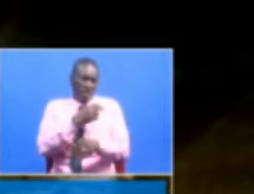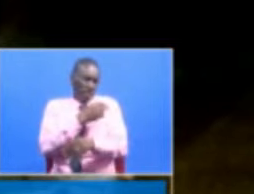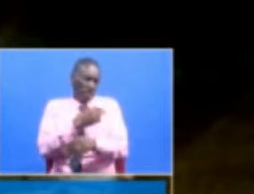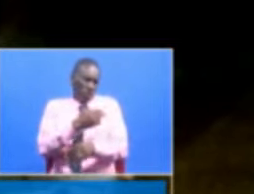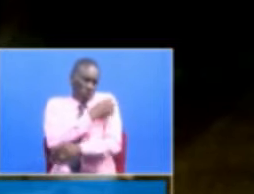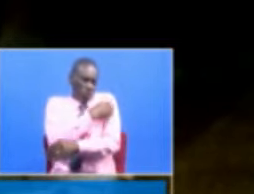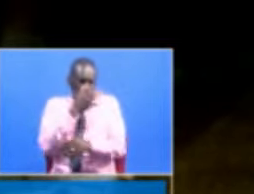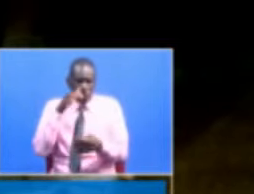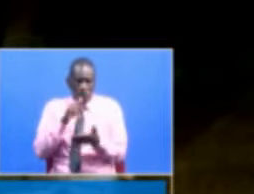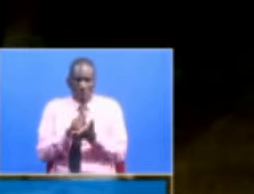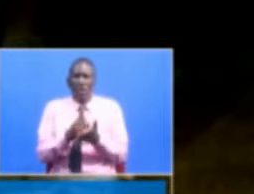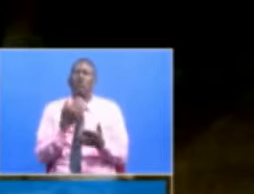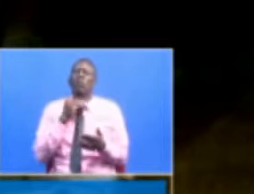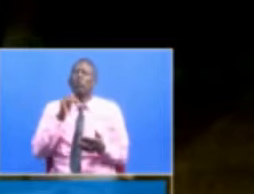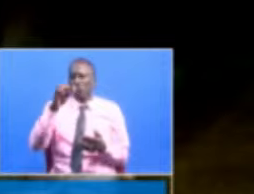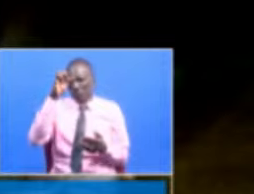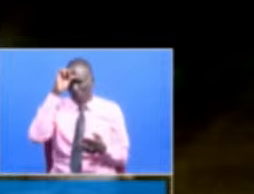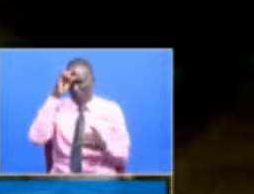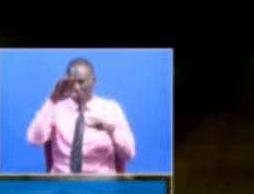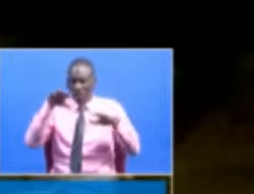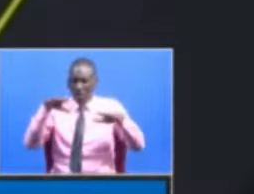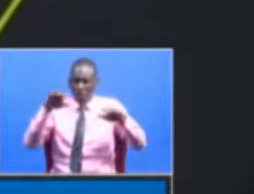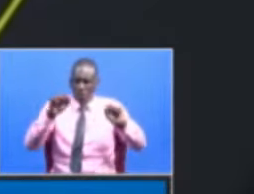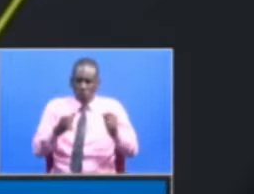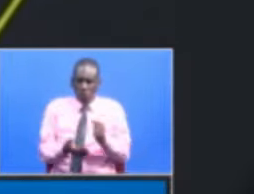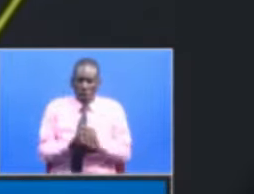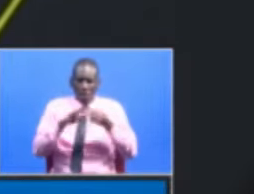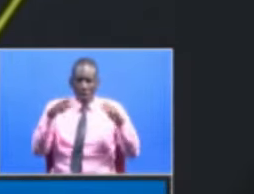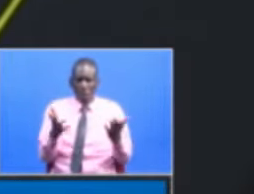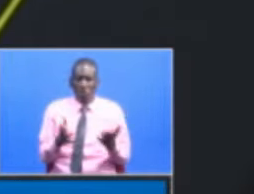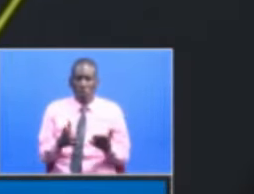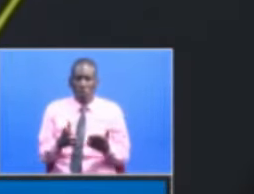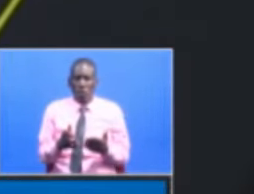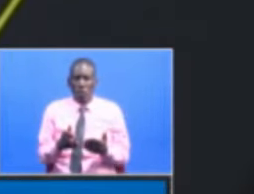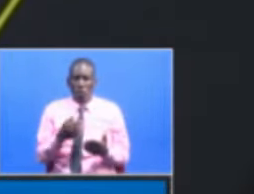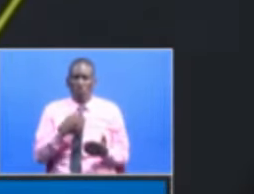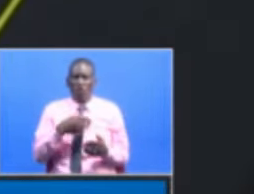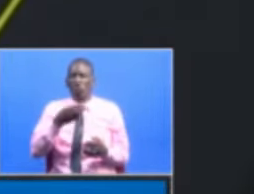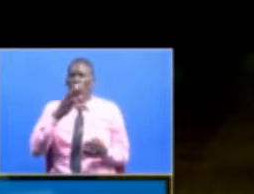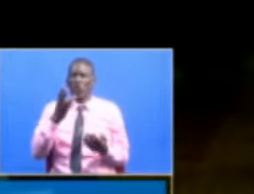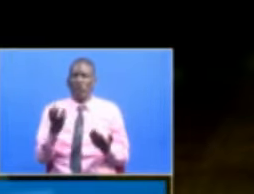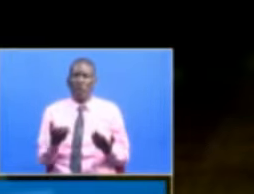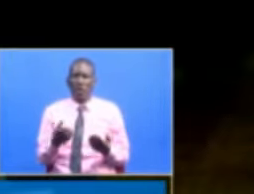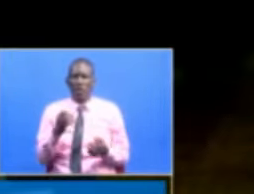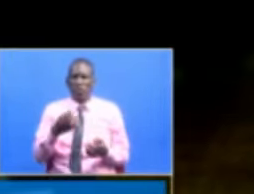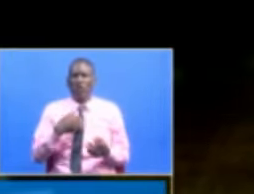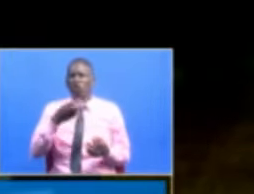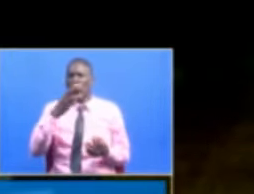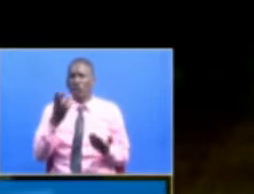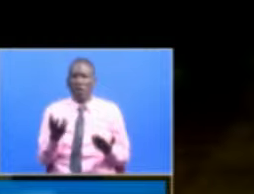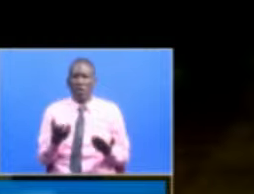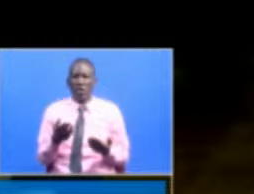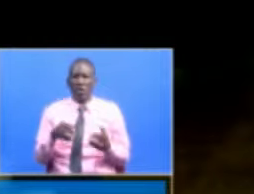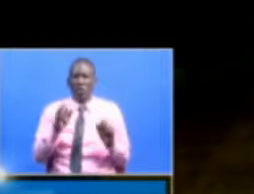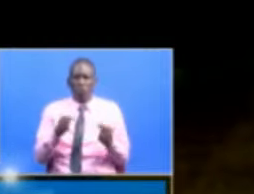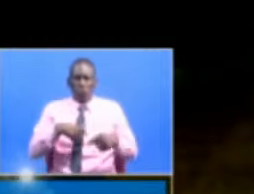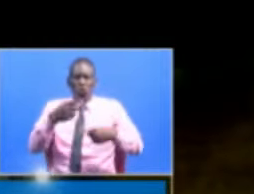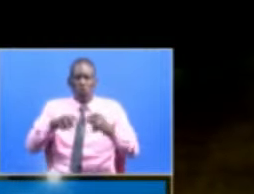Sasa tunauliza serikali ni aje itaweza kutuchangia ili tuweze kupata maji kwa ajili tukipata maji tutaweza kusonga